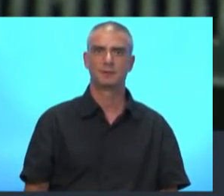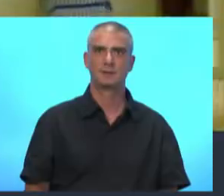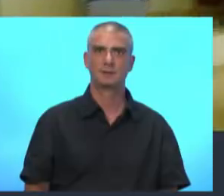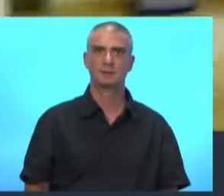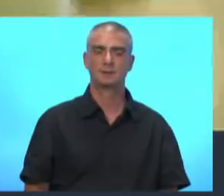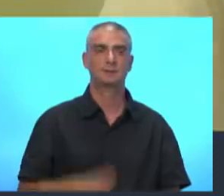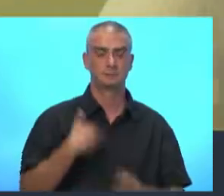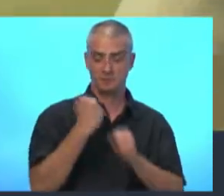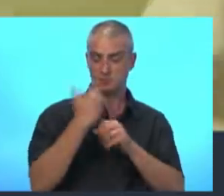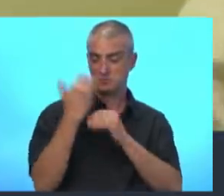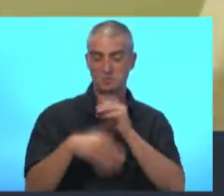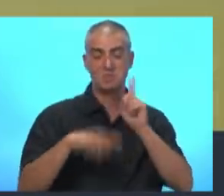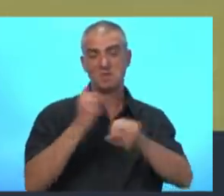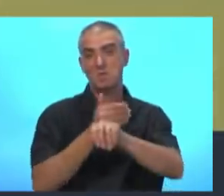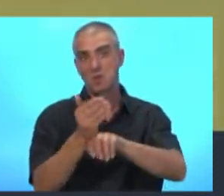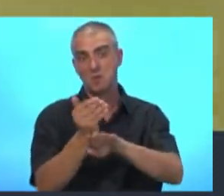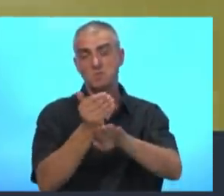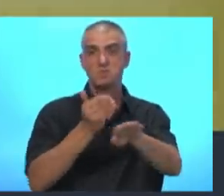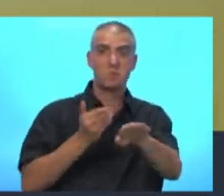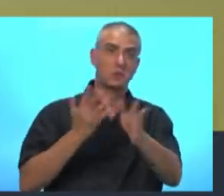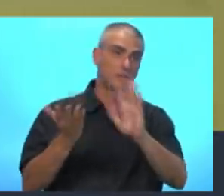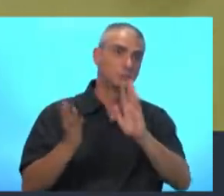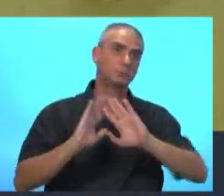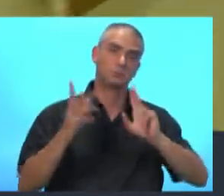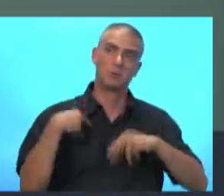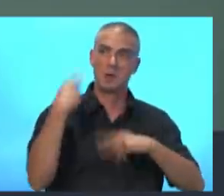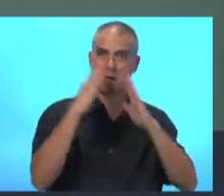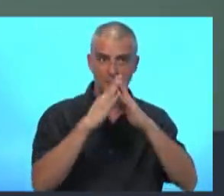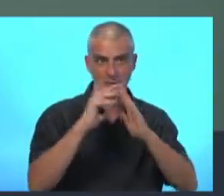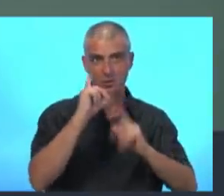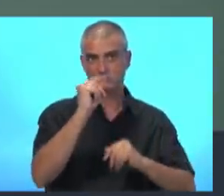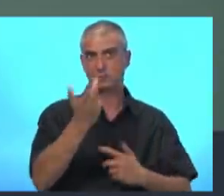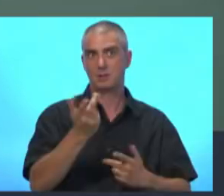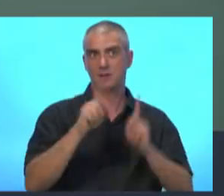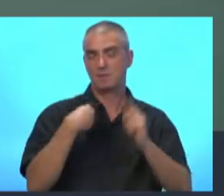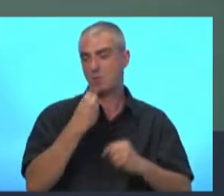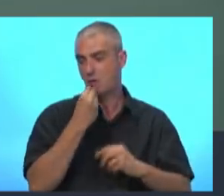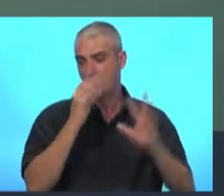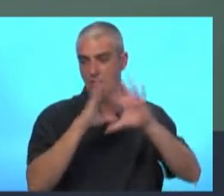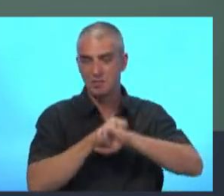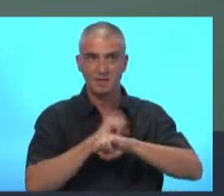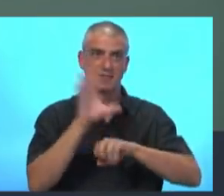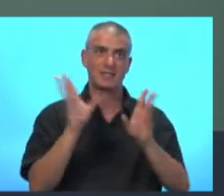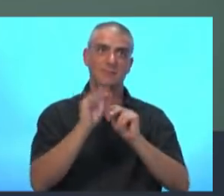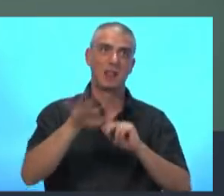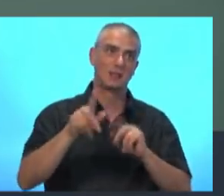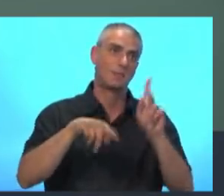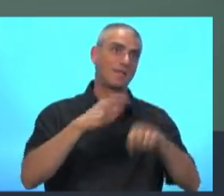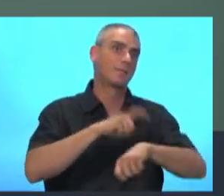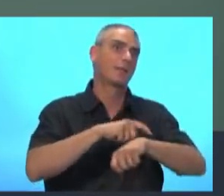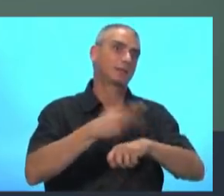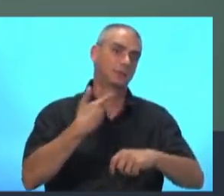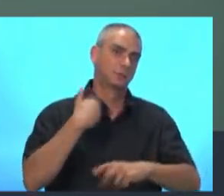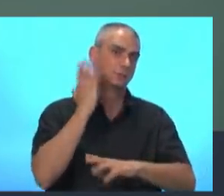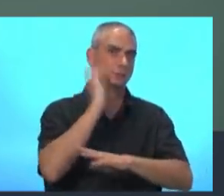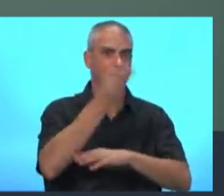מסיים את העבודה לפעמים מאוחר, לפעמים יותר מוקדם, וזהו, מגיע הביתה, חוזר הביתה, לפעמים אוכל ארוחת ערב עם הילדים, לפעמים אין זמן, אני